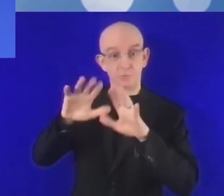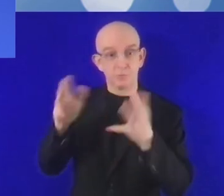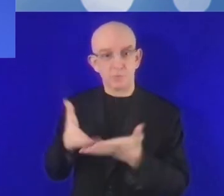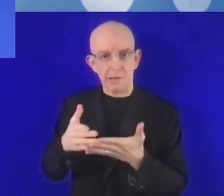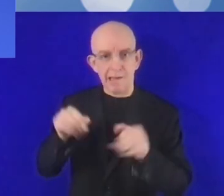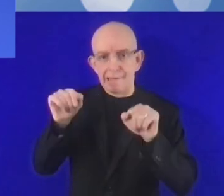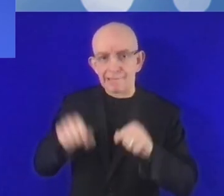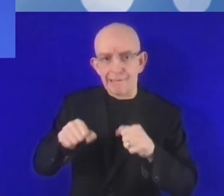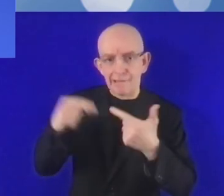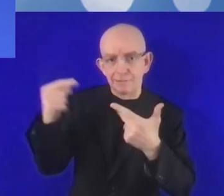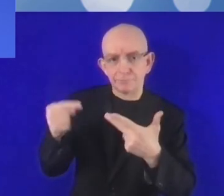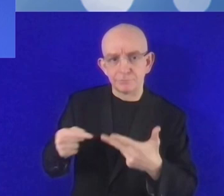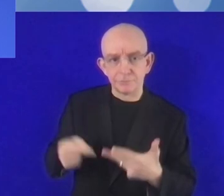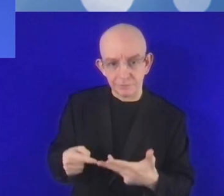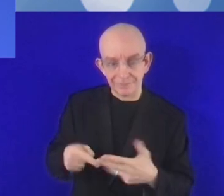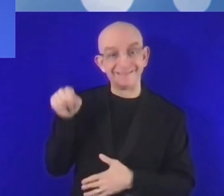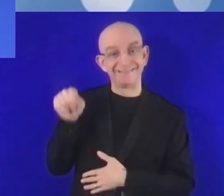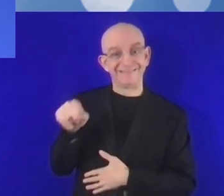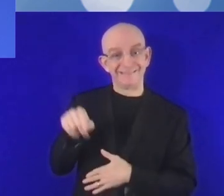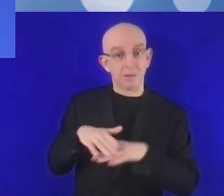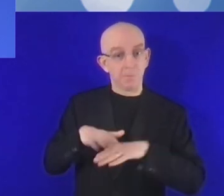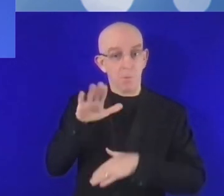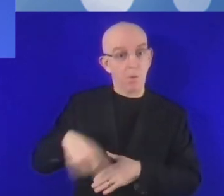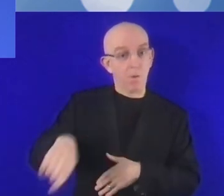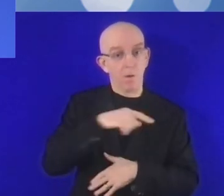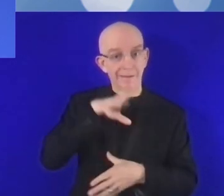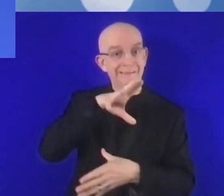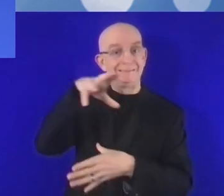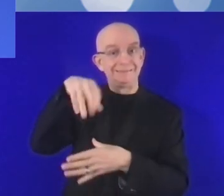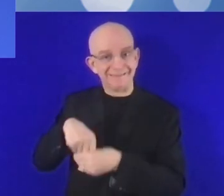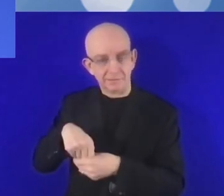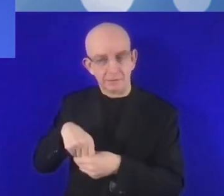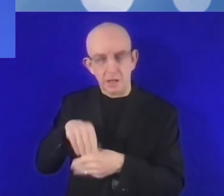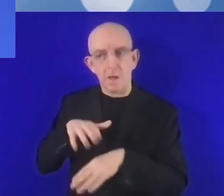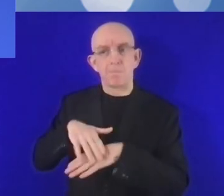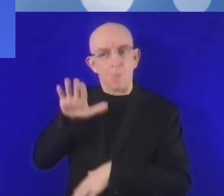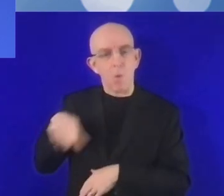разными ситуациями. Это, конечно, очень важная сфера. Четвертая сфера – это